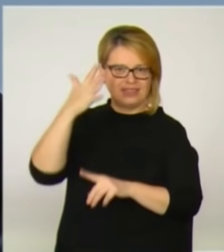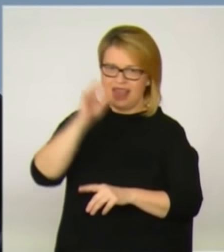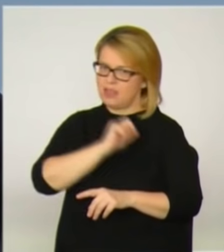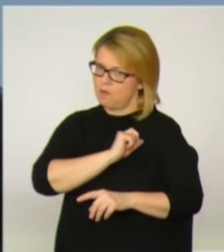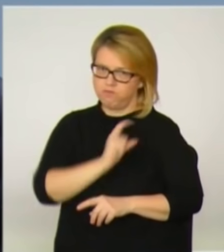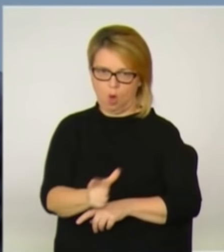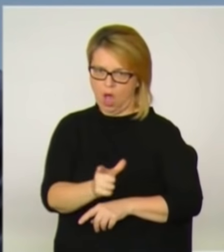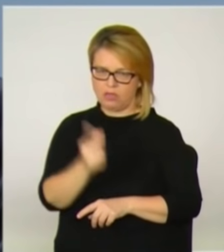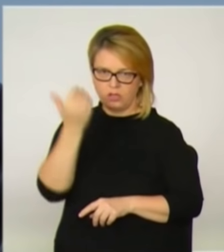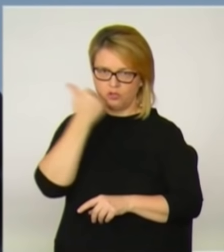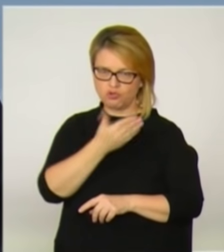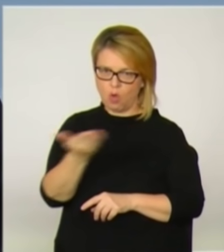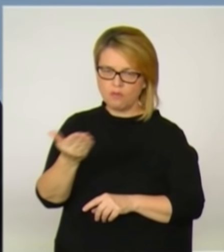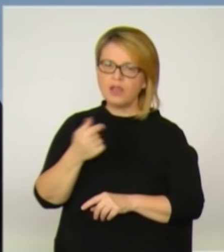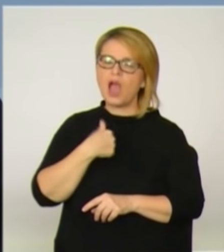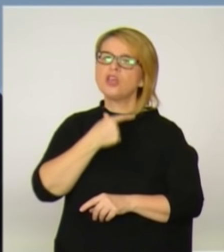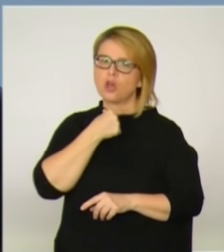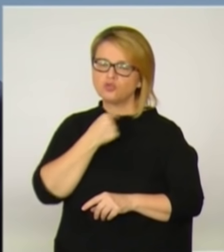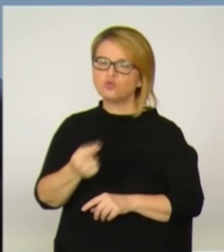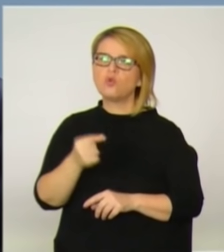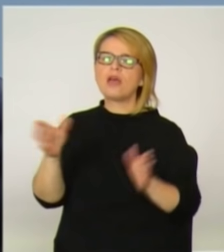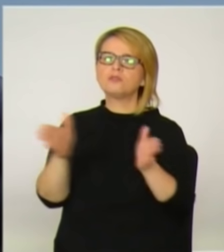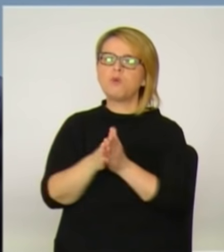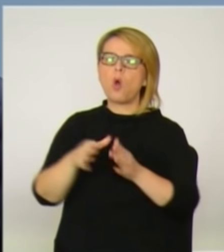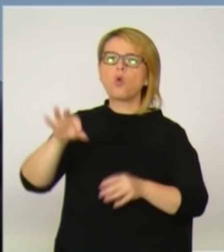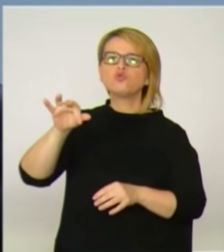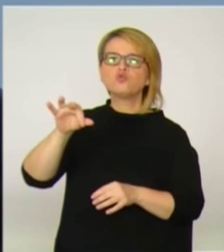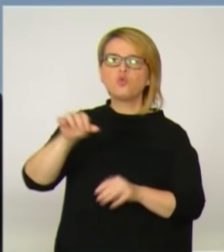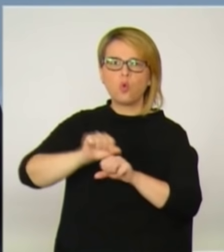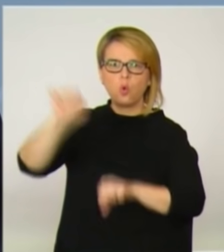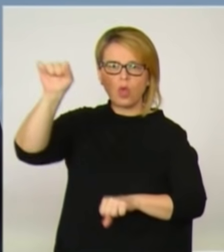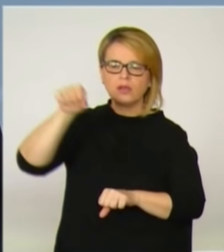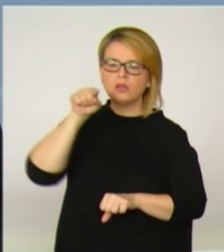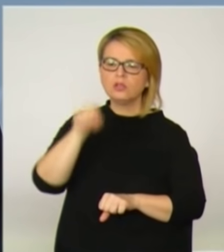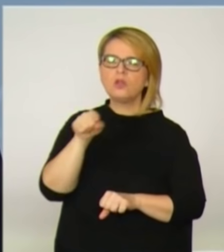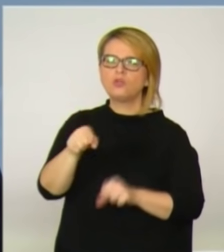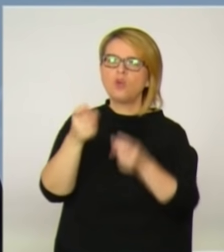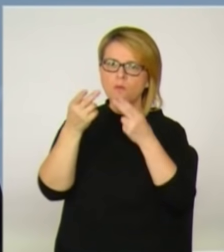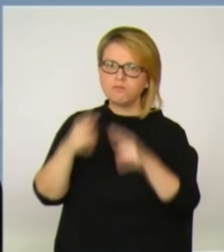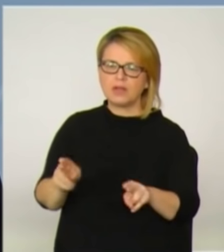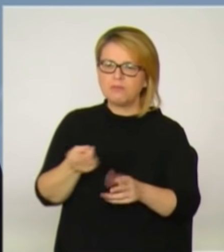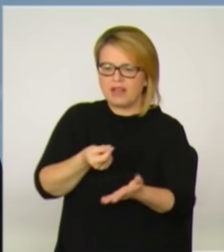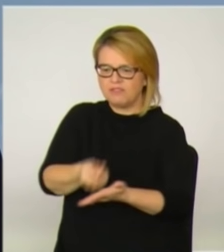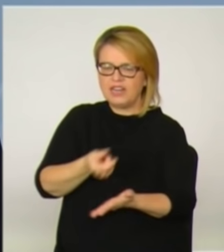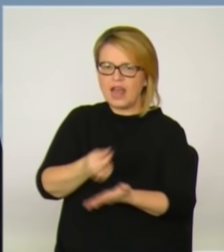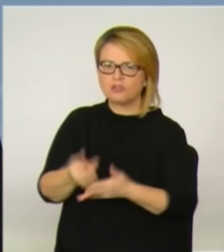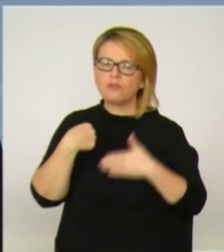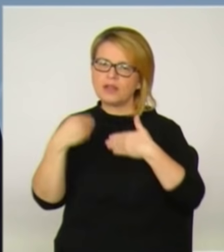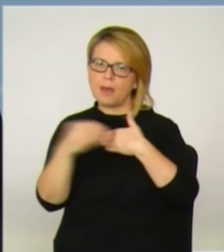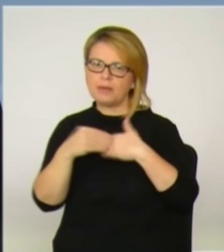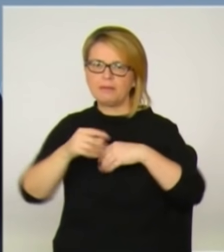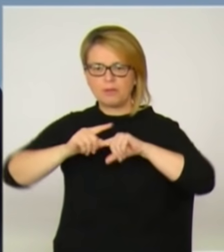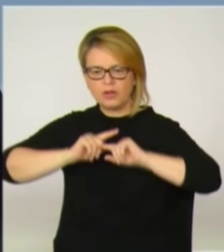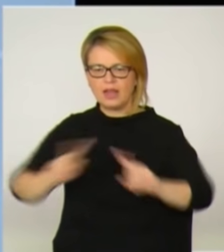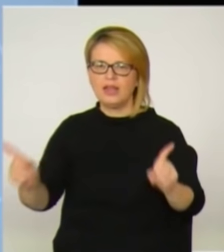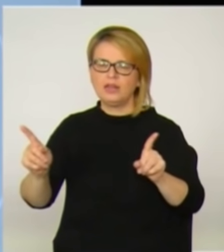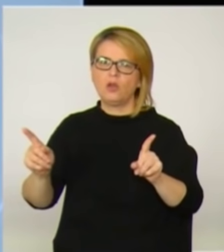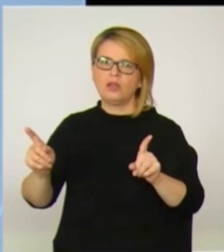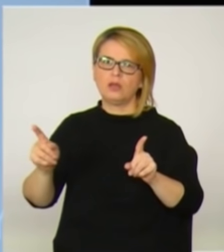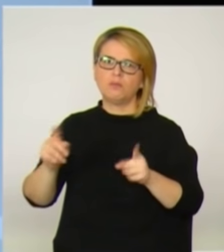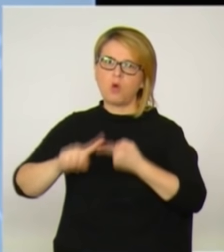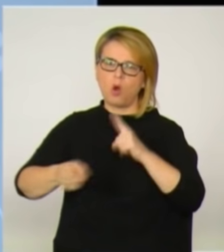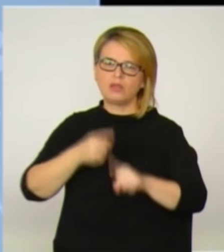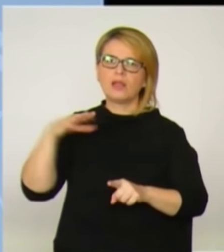a ja v tomto súhlasím s Richardom Sulíkom, že tento prípad financovanie kampane nám tu pripomína iného politika, Radosláva